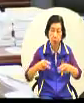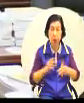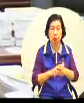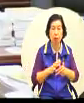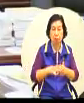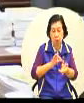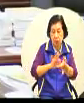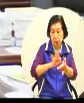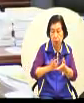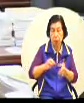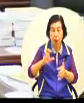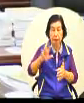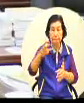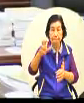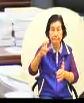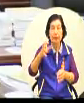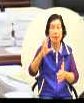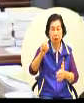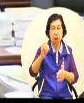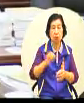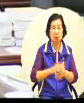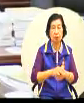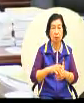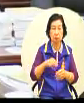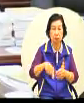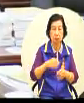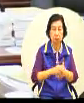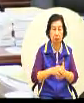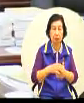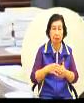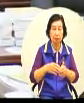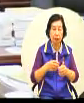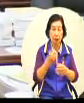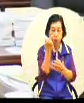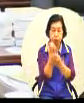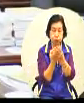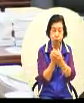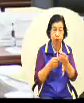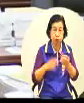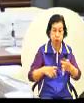也没有粪化池，整个